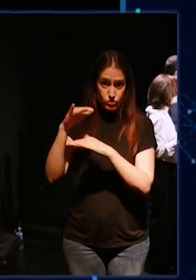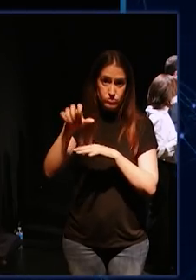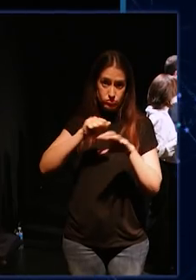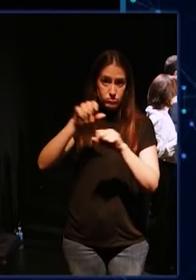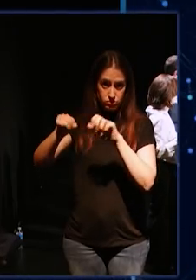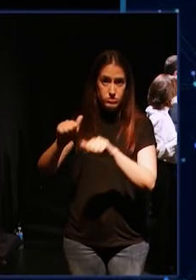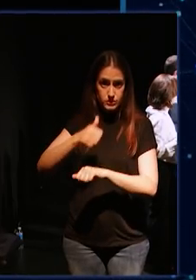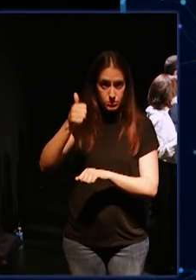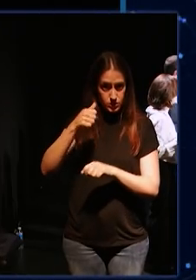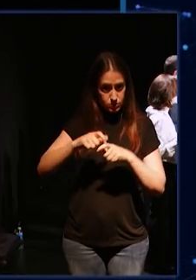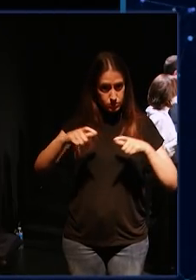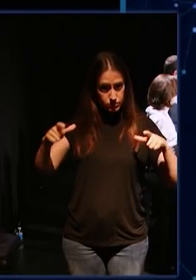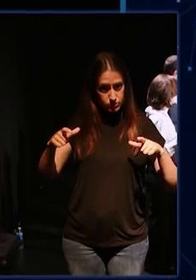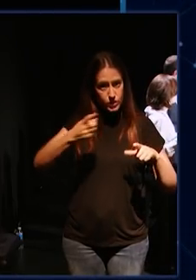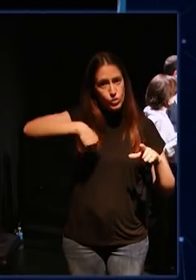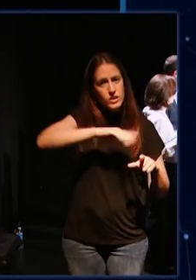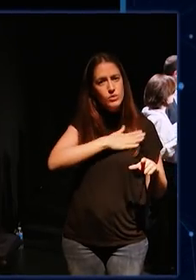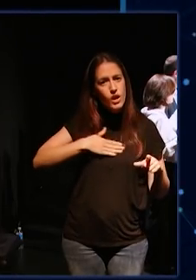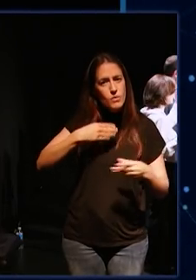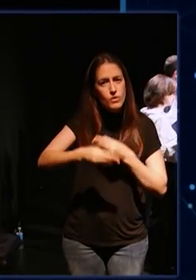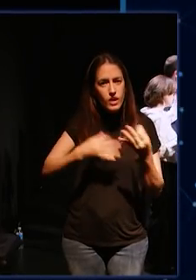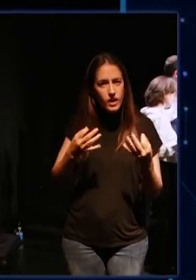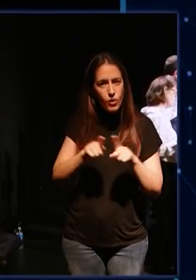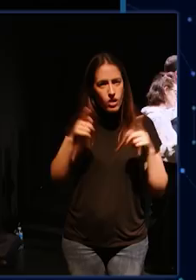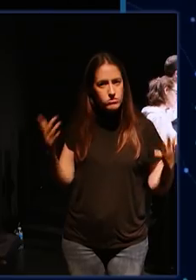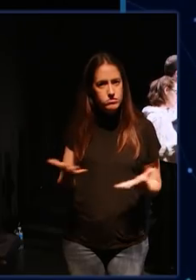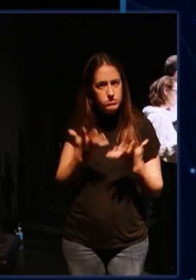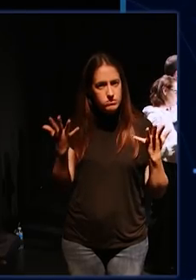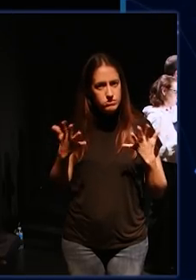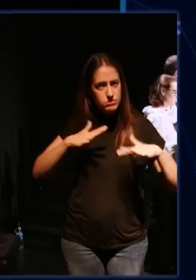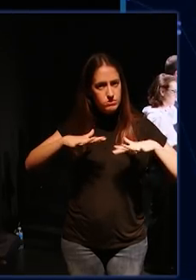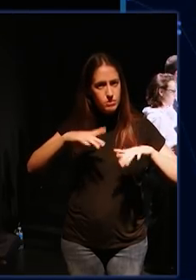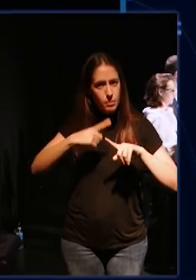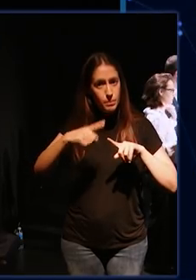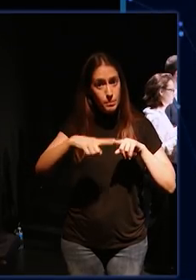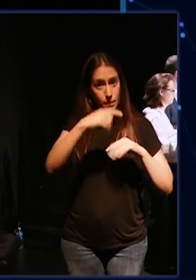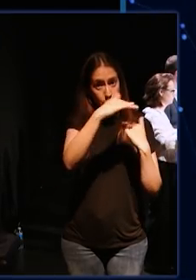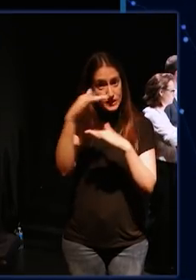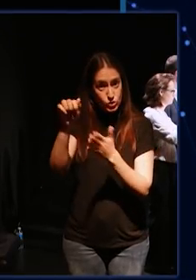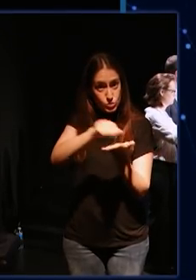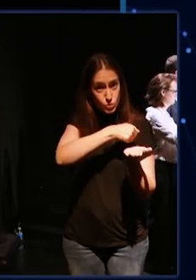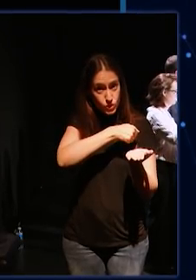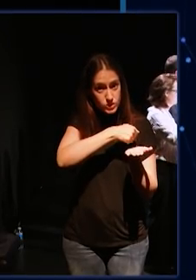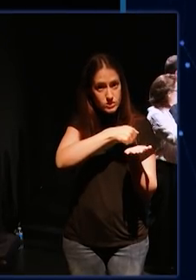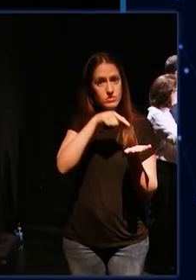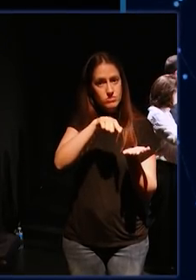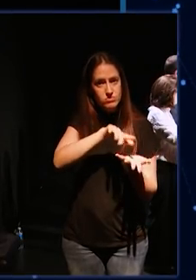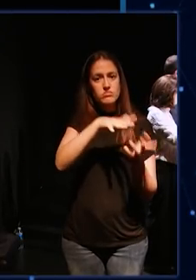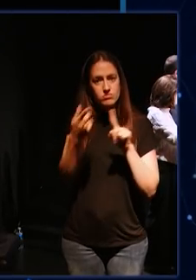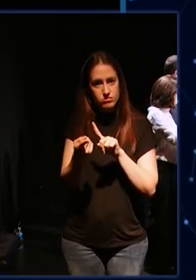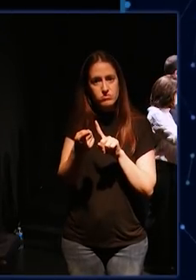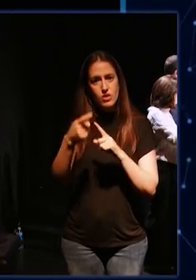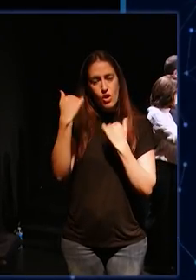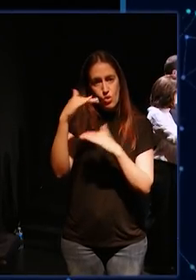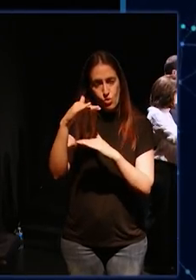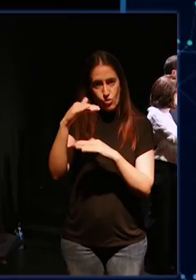nosaltres el que volem fer també és un pla d'estímul per tal de que els propietaris de pisos buits posin aquests pisos a disposició de la borsa de